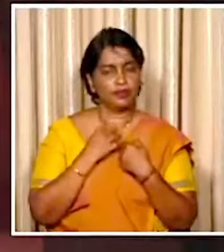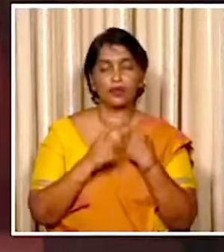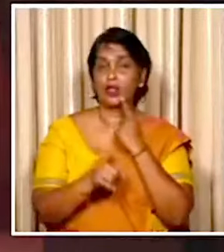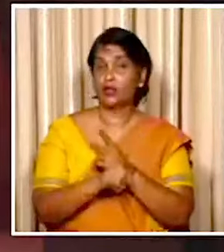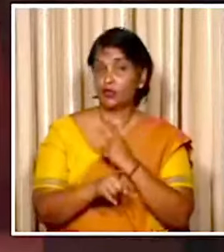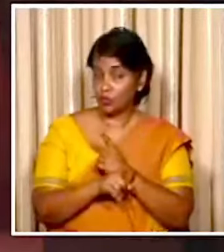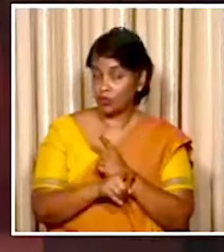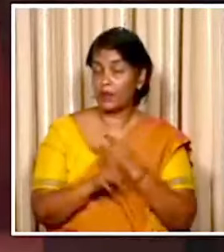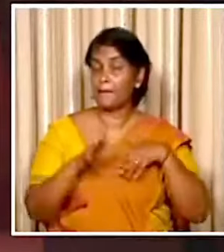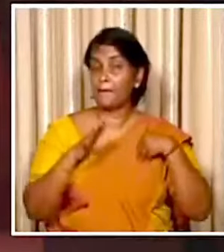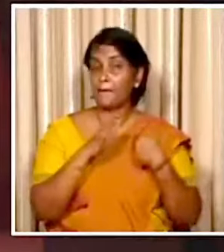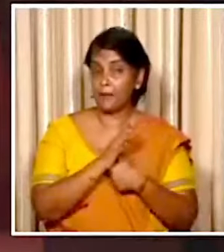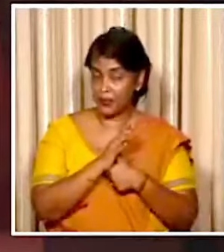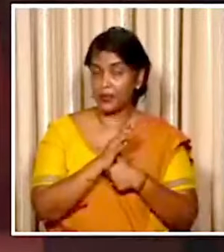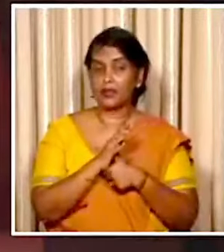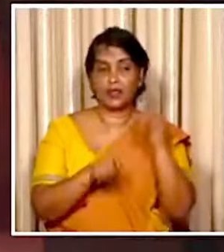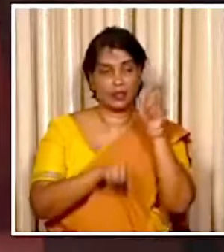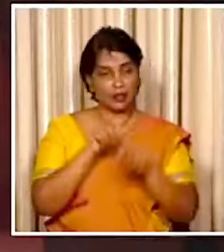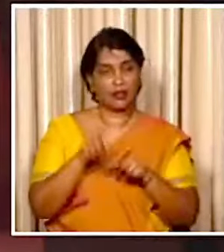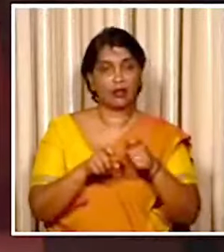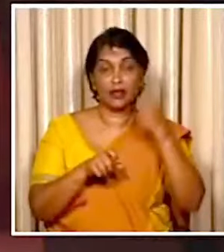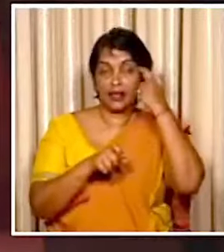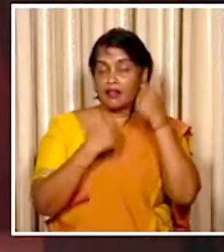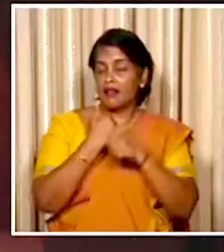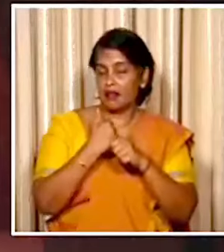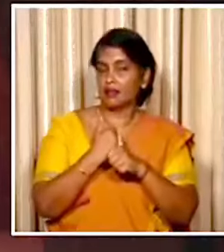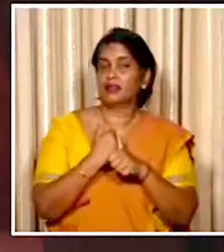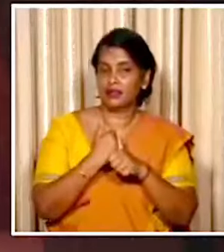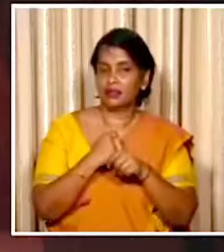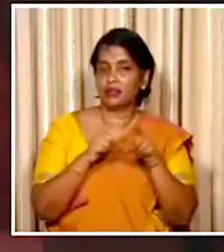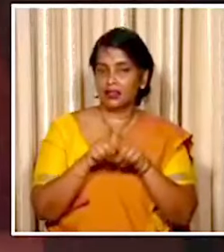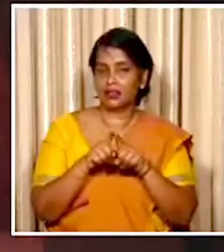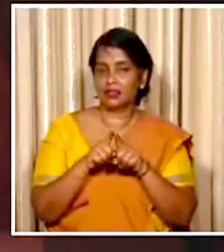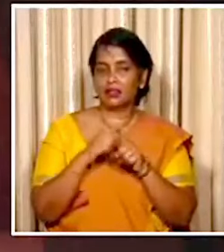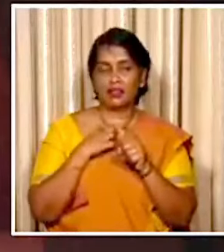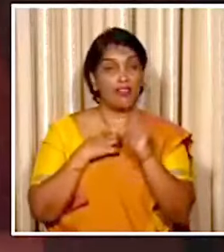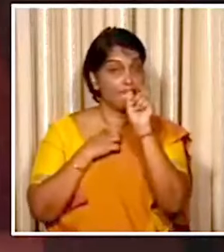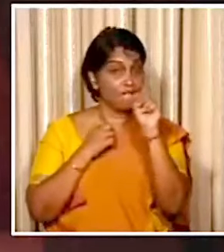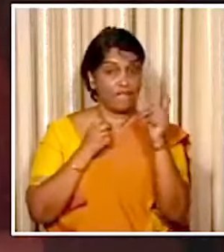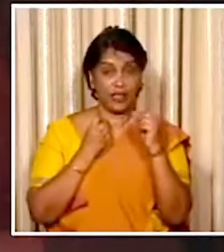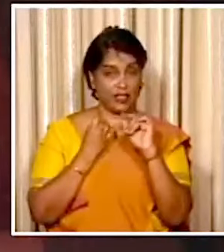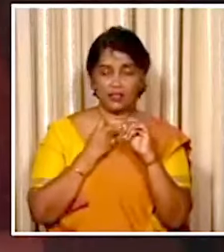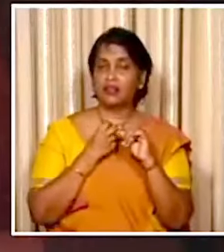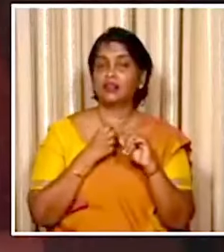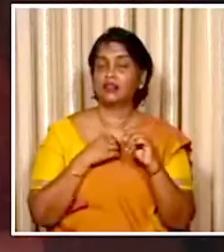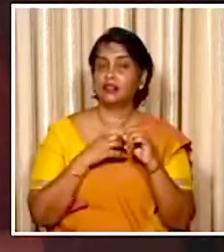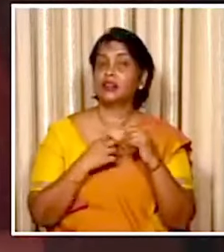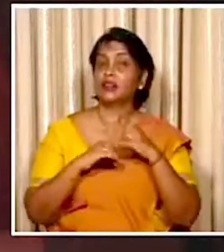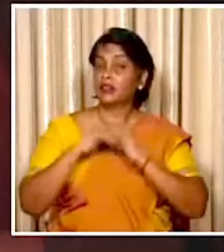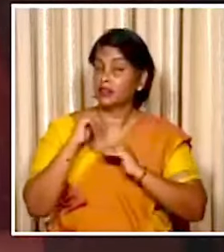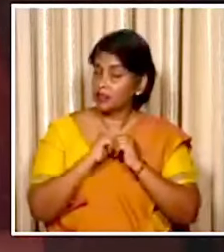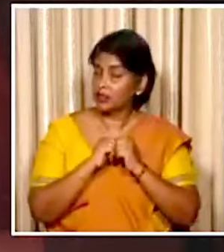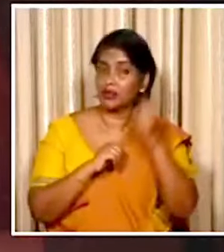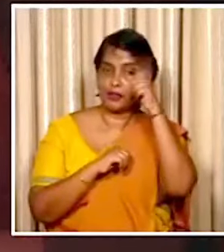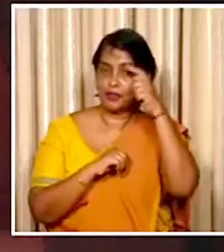ගුරුපරපුරේ සහ විදුහල්පති පරපුරේ මනස හදන්නට, ඒ වගේ මනස හදන්නට වචනයෙන් විතරක් නෙමෙයි ක්‍රියාවෙන් ඒ අයගේ